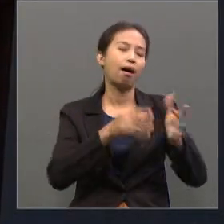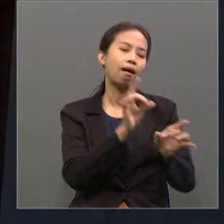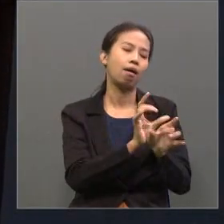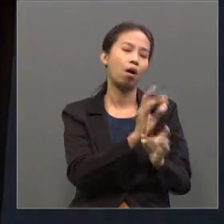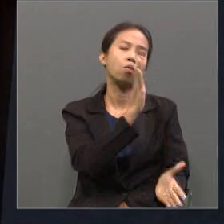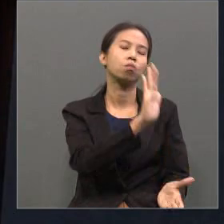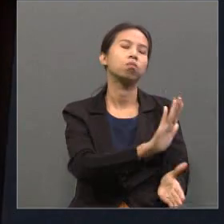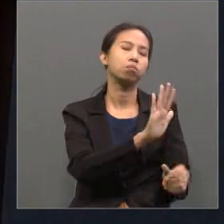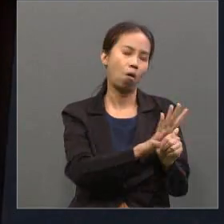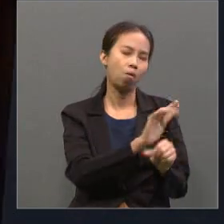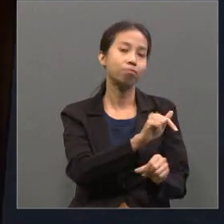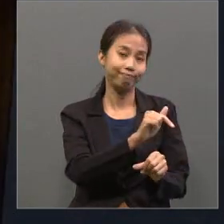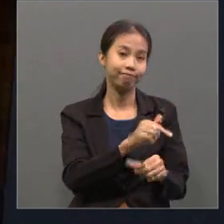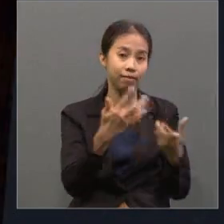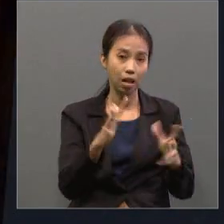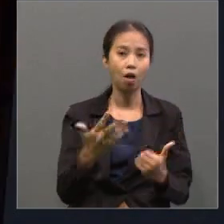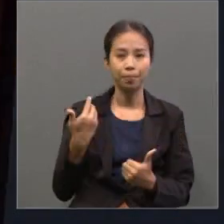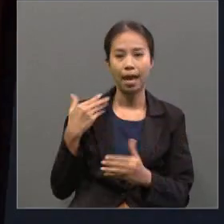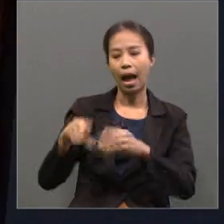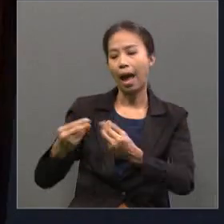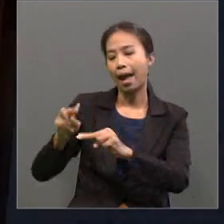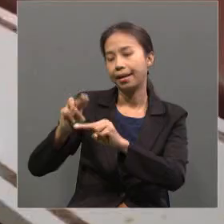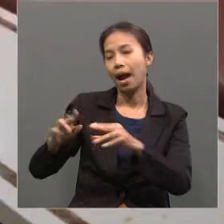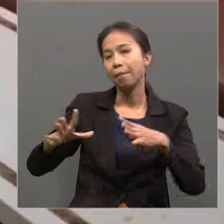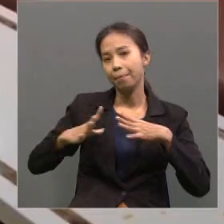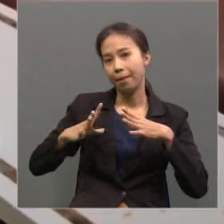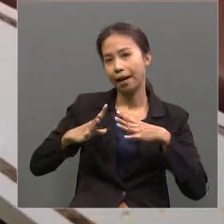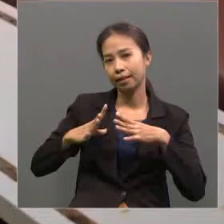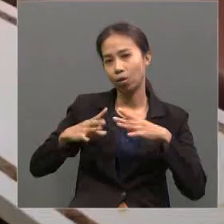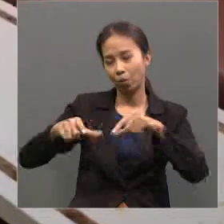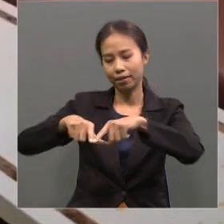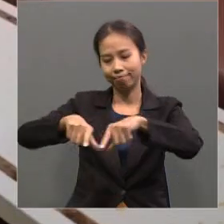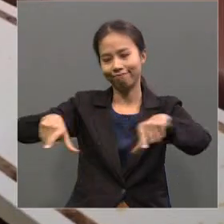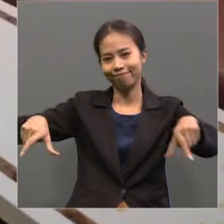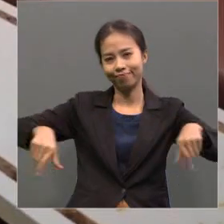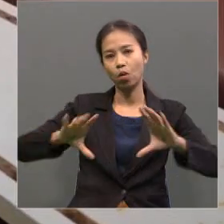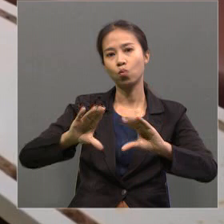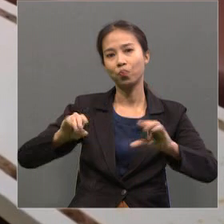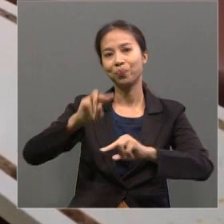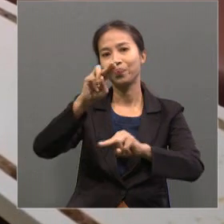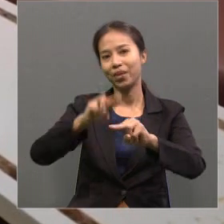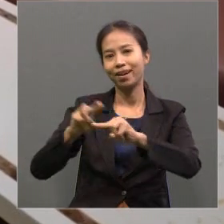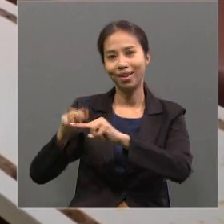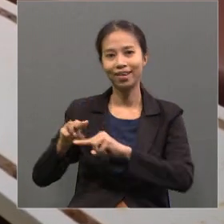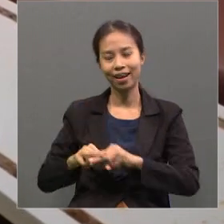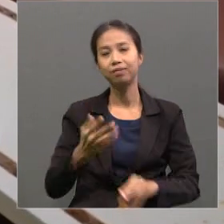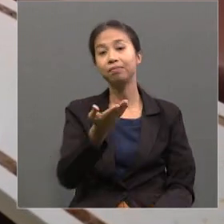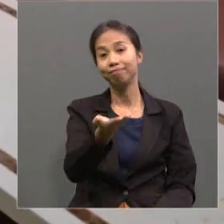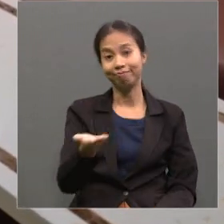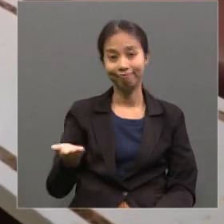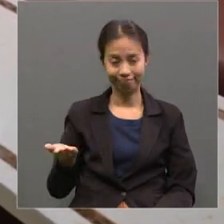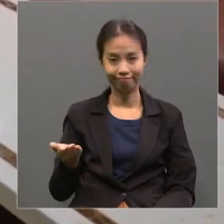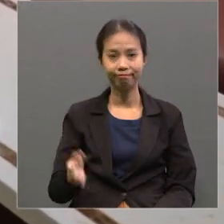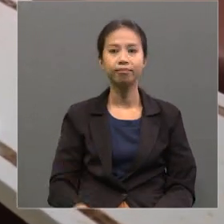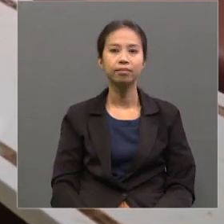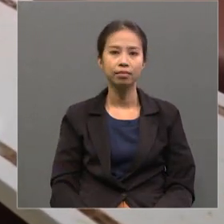ดื่มแอลกอฮอล์นอกจากนี้ก็จะมีจุดพักคอยค่ะเป็นลักษณะของโซฟาค่ะทั้งด้านในด้านนอกเลยนะคะเนี่ยค่ะโซฟาหน้าตา